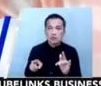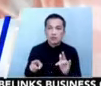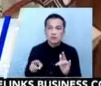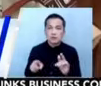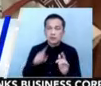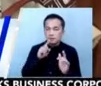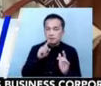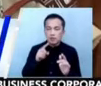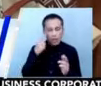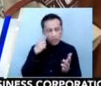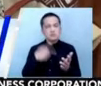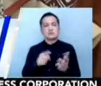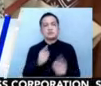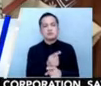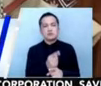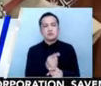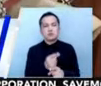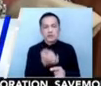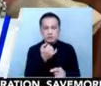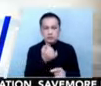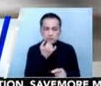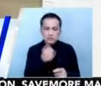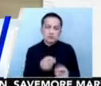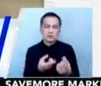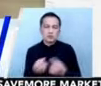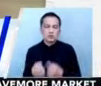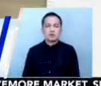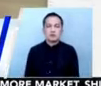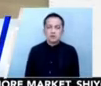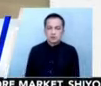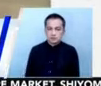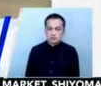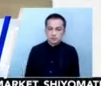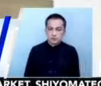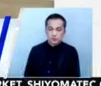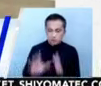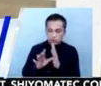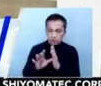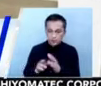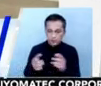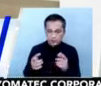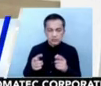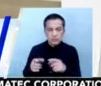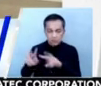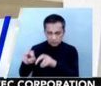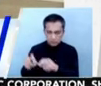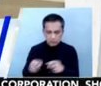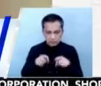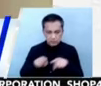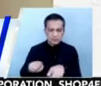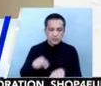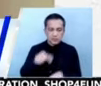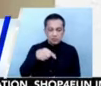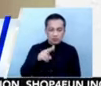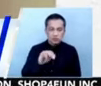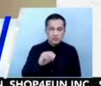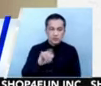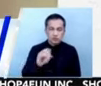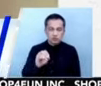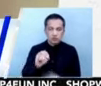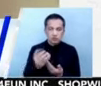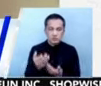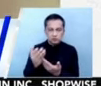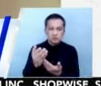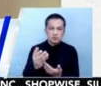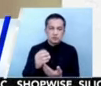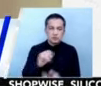ganun nga? Ang COMELEC fact-finding ay halos sabay sa co-warranto petition na inihain kahapon ng Solicitor